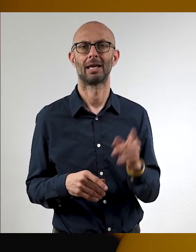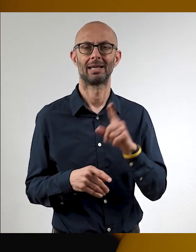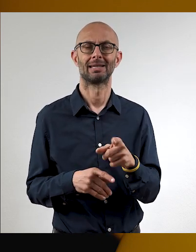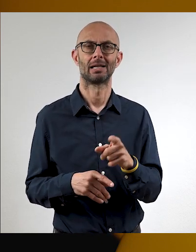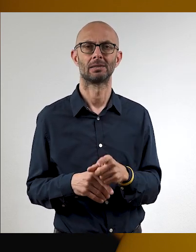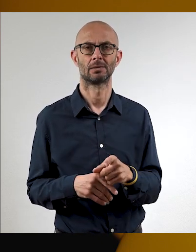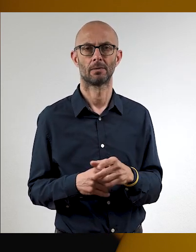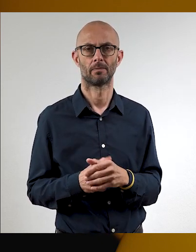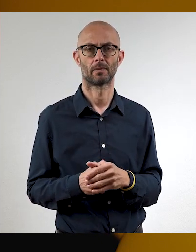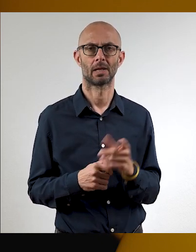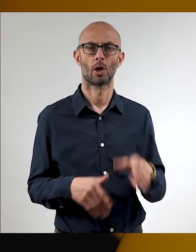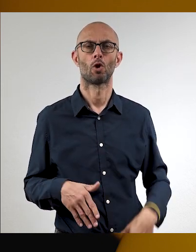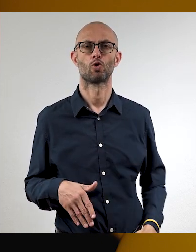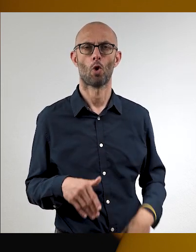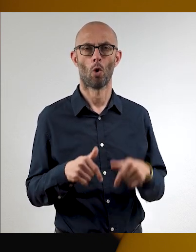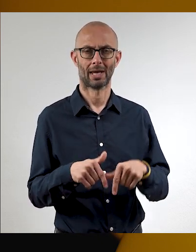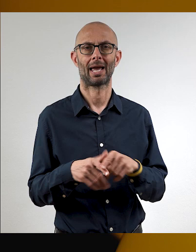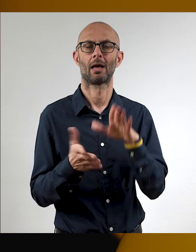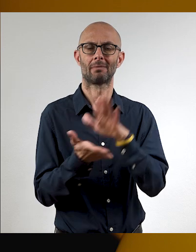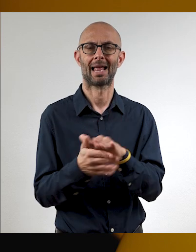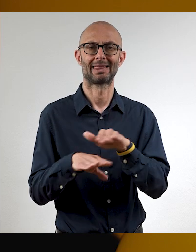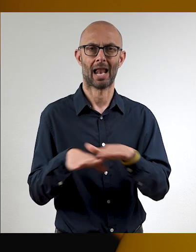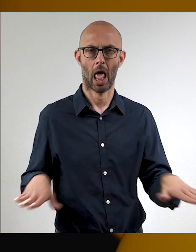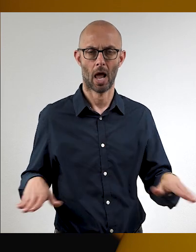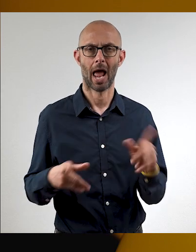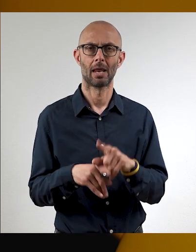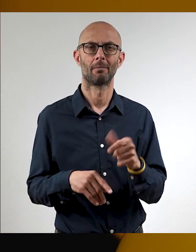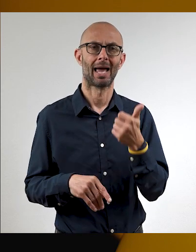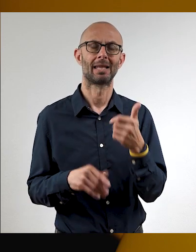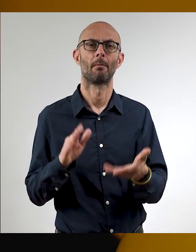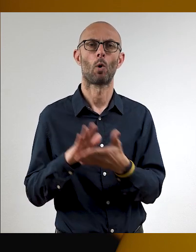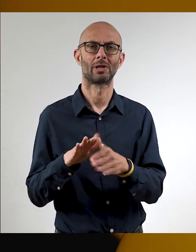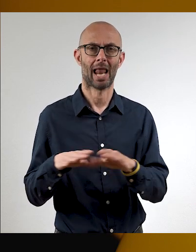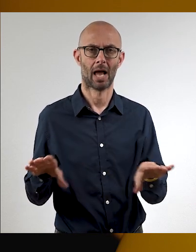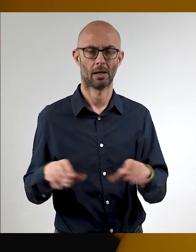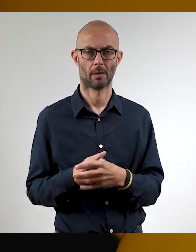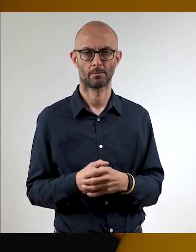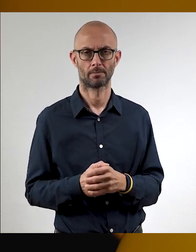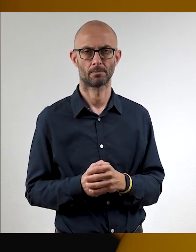da se z nogami dotikate tal ali pa ene podlage.